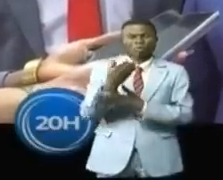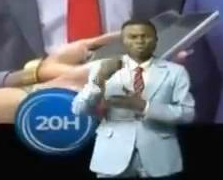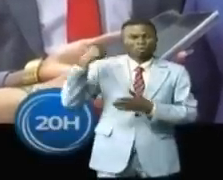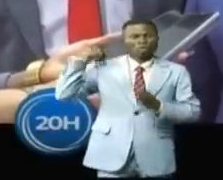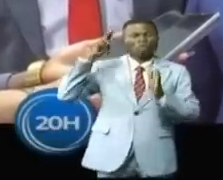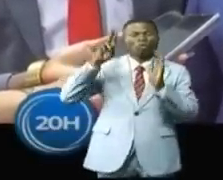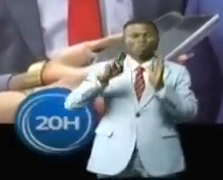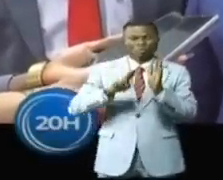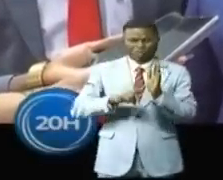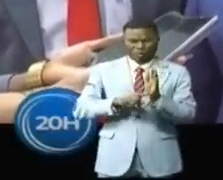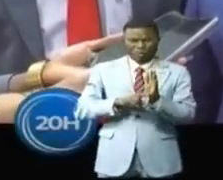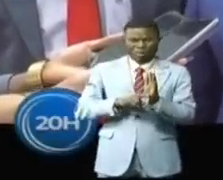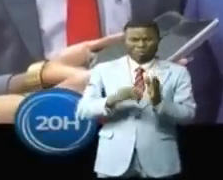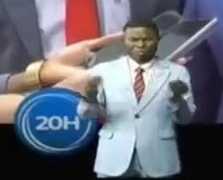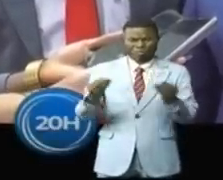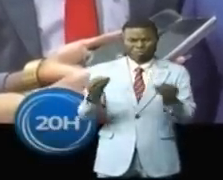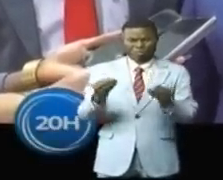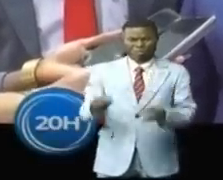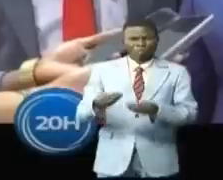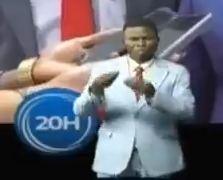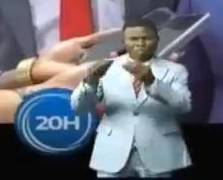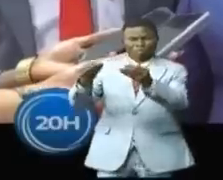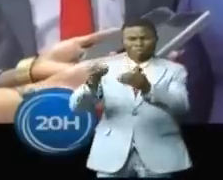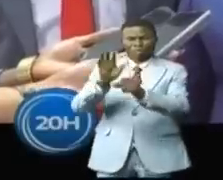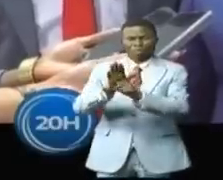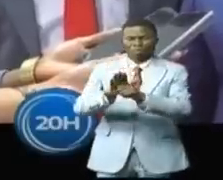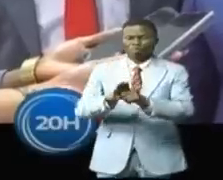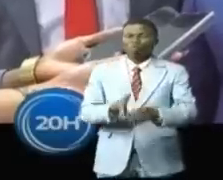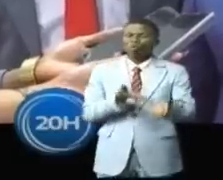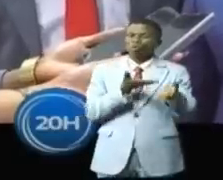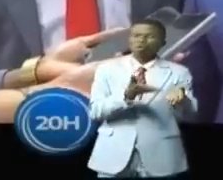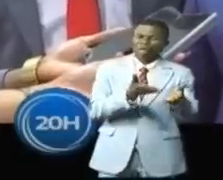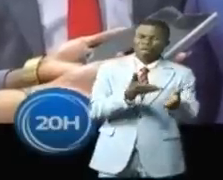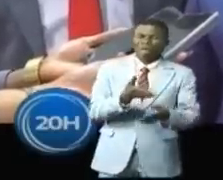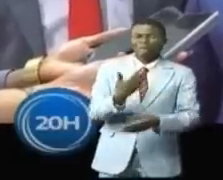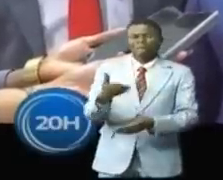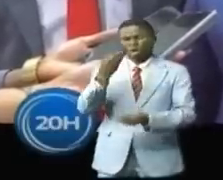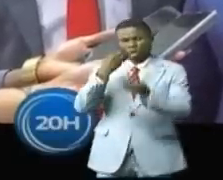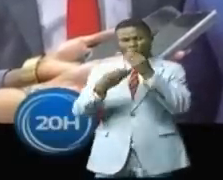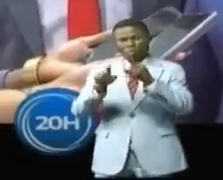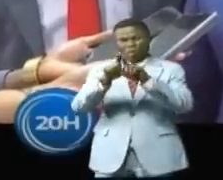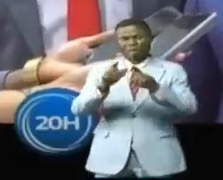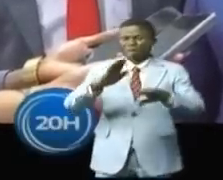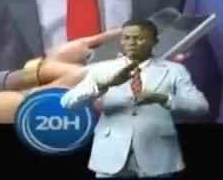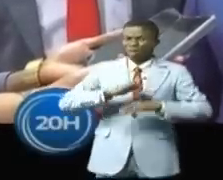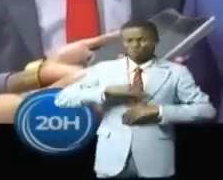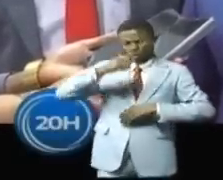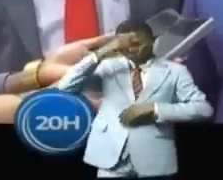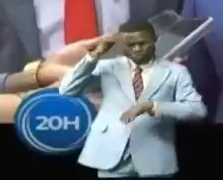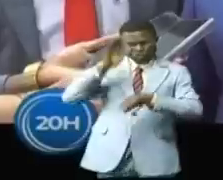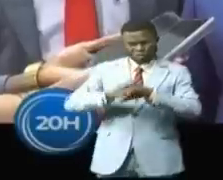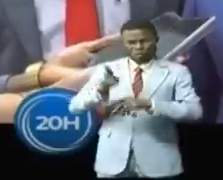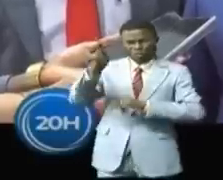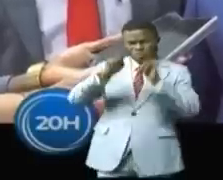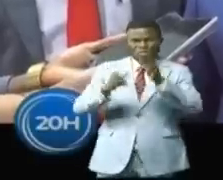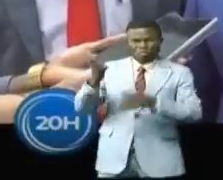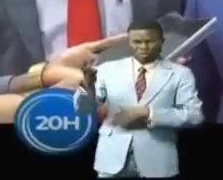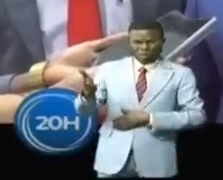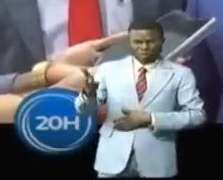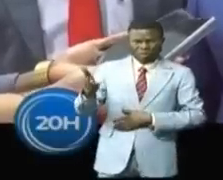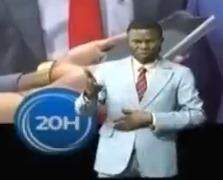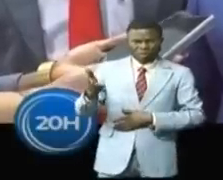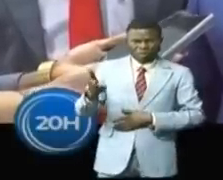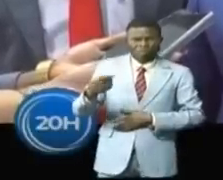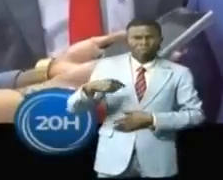gouvernement d'accorder beaucoup plus d'aide humanitaire pour soulager la misère de cette population.